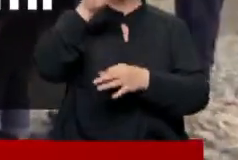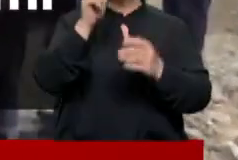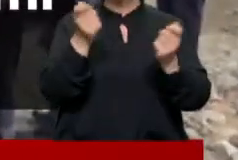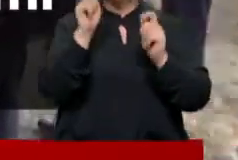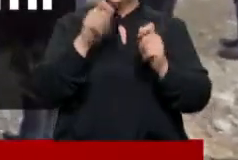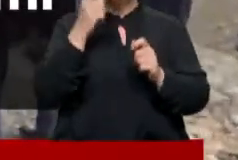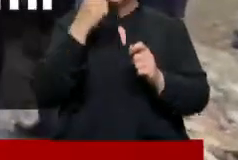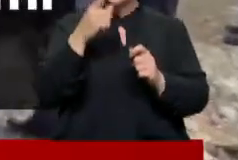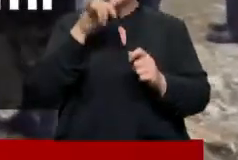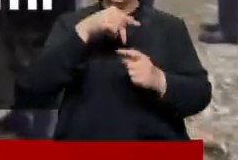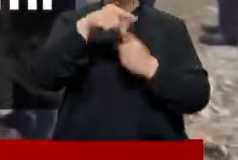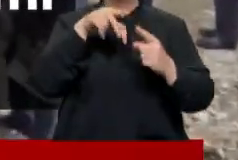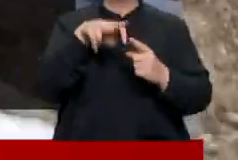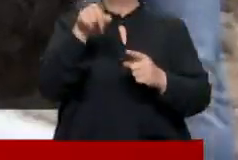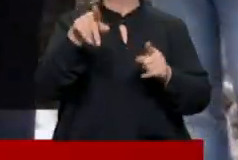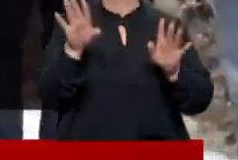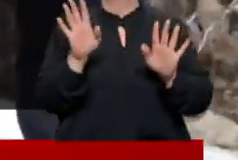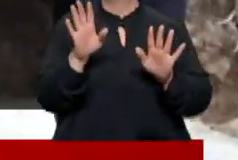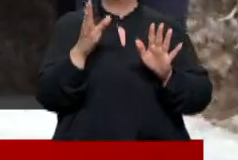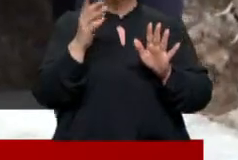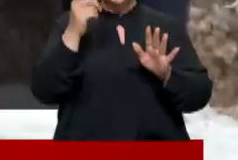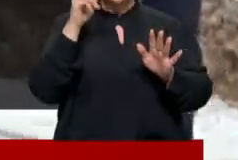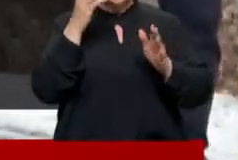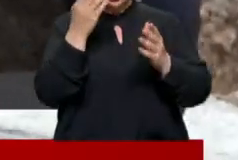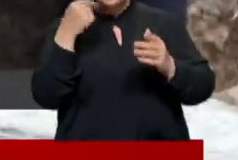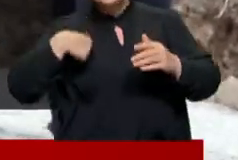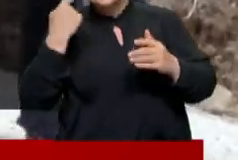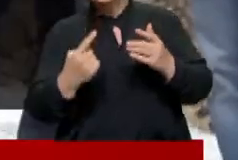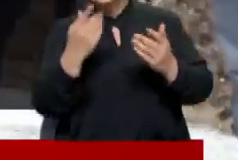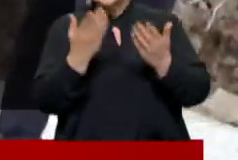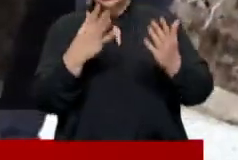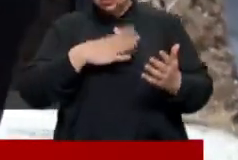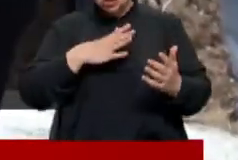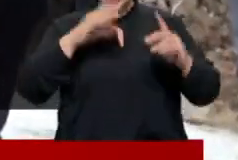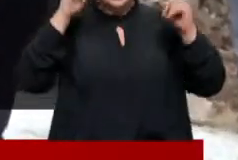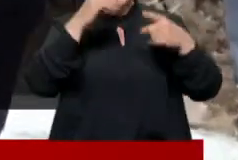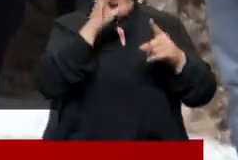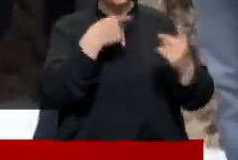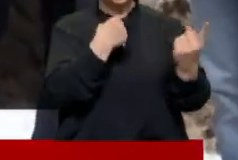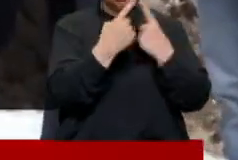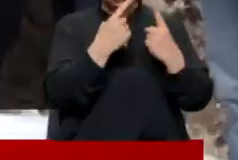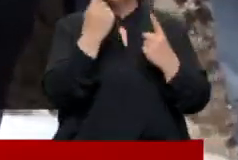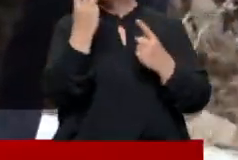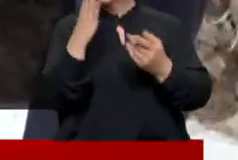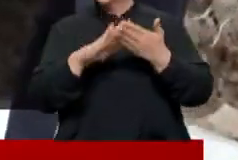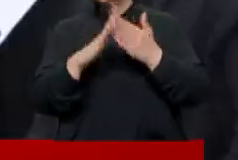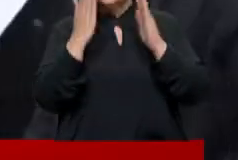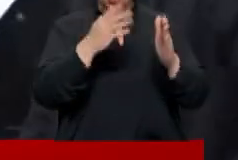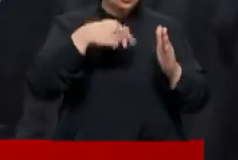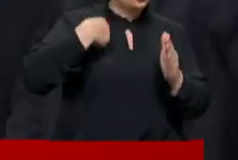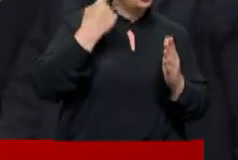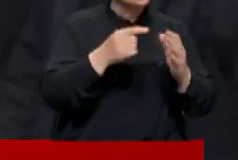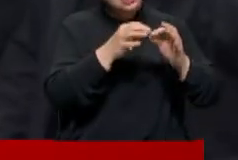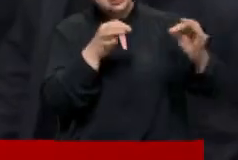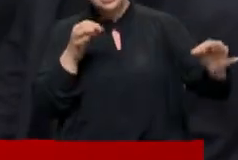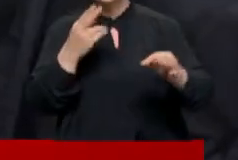Bak aramanın yöntemi değil. Ölçmek istiyorsanız yetkililerle görüşürüz. Bizden arkadaşımız gider.